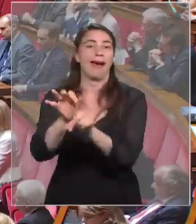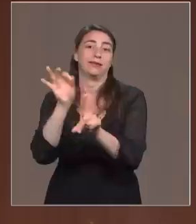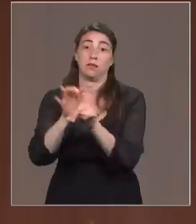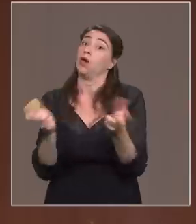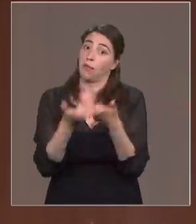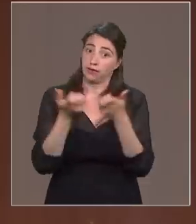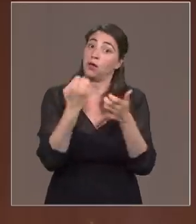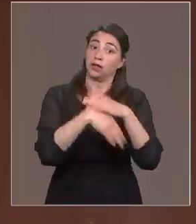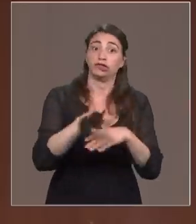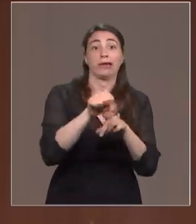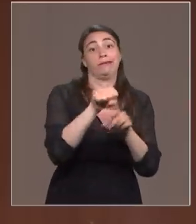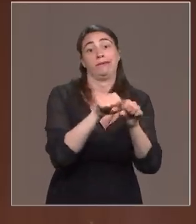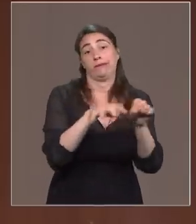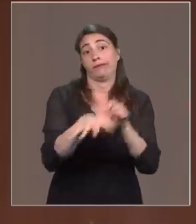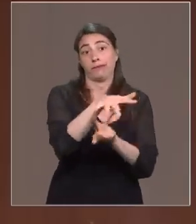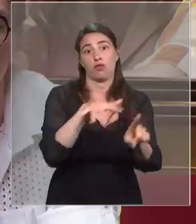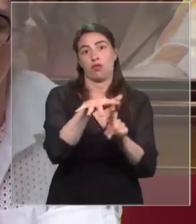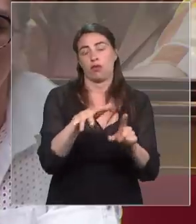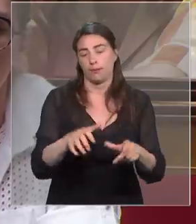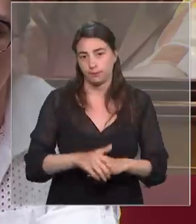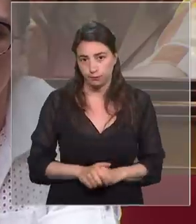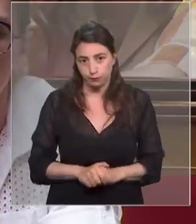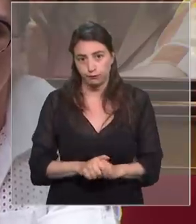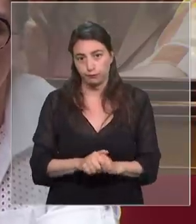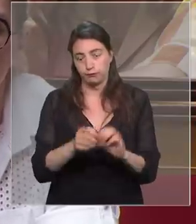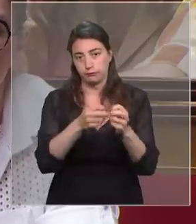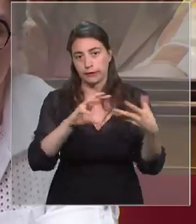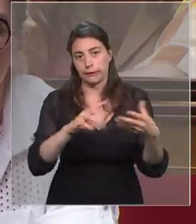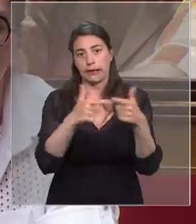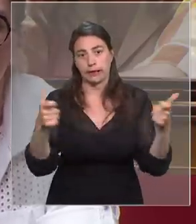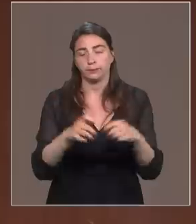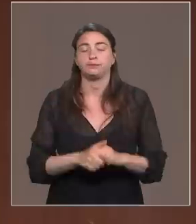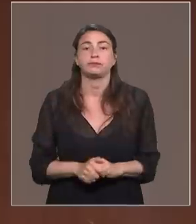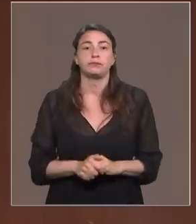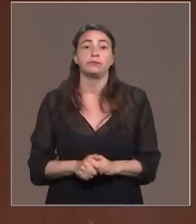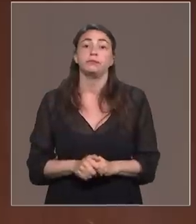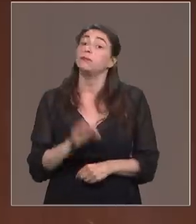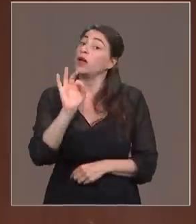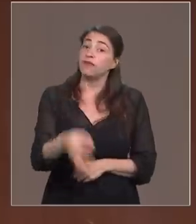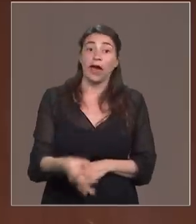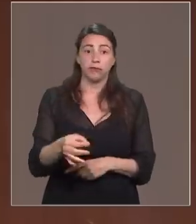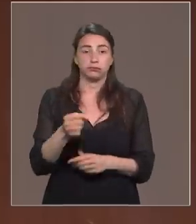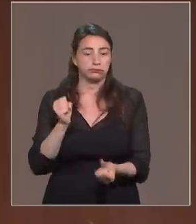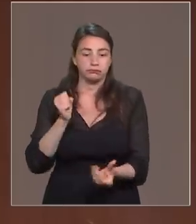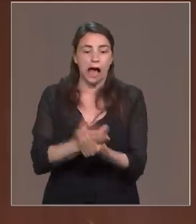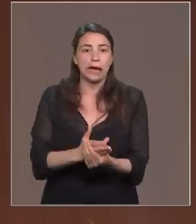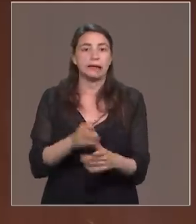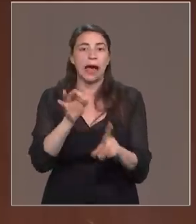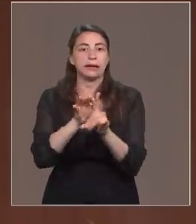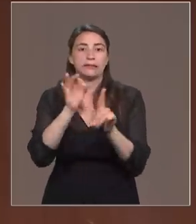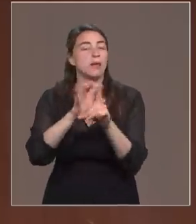sociaux. Madame la Présidente Aurore Bergé, tout acte de harcèlement est intolérable. Nous ne devons rien laisser